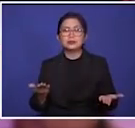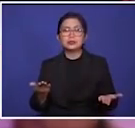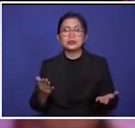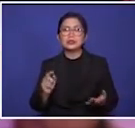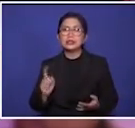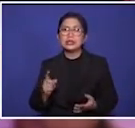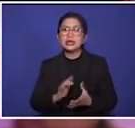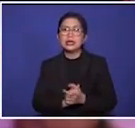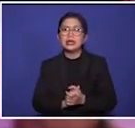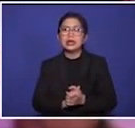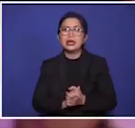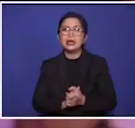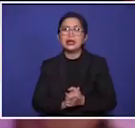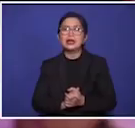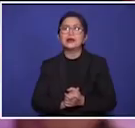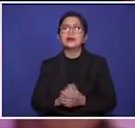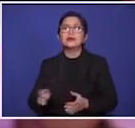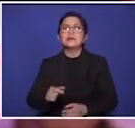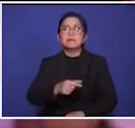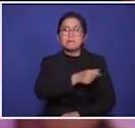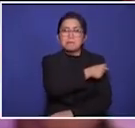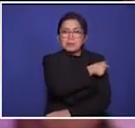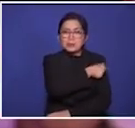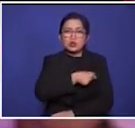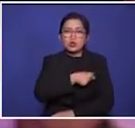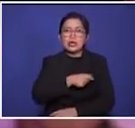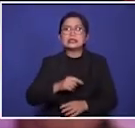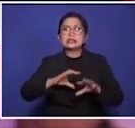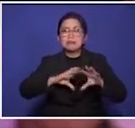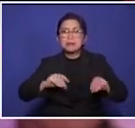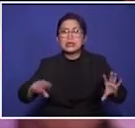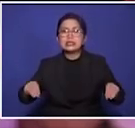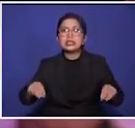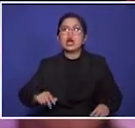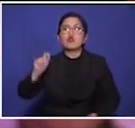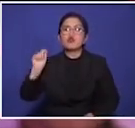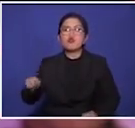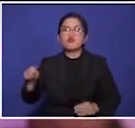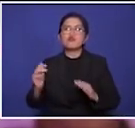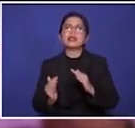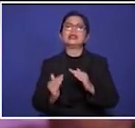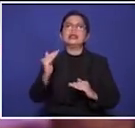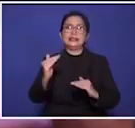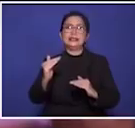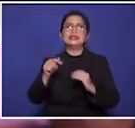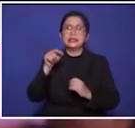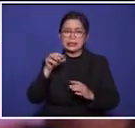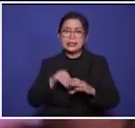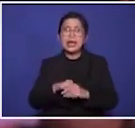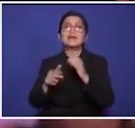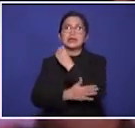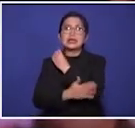adalah petugas penegak hukum yang tertinggi di di negara ini karena itu saya akan